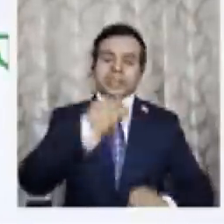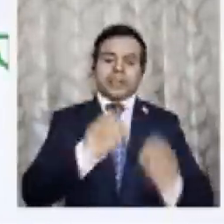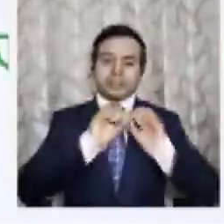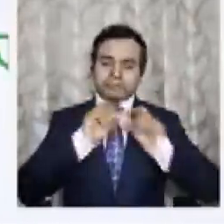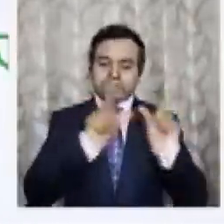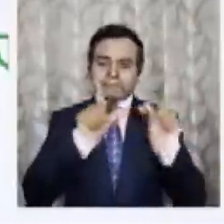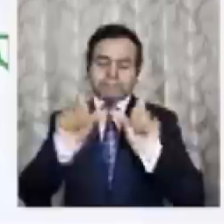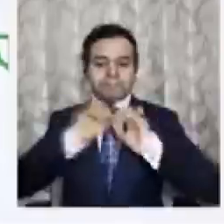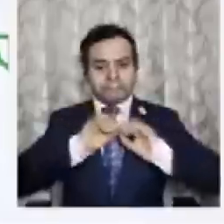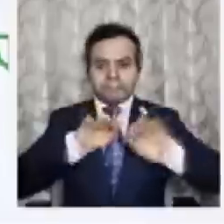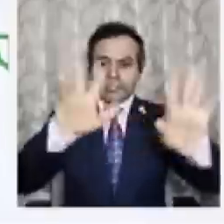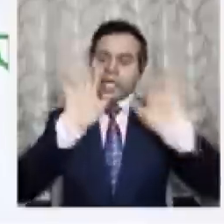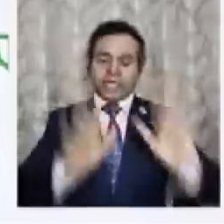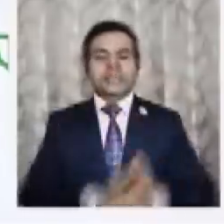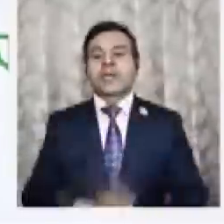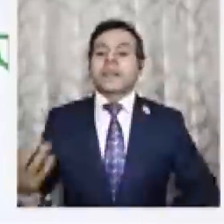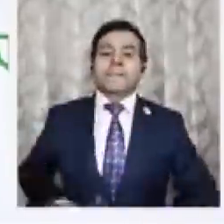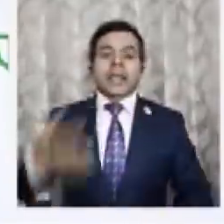www.corona.gov.bd এই ওয়েবসাইটগুলিতে পাওয়া যায়।